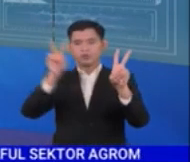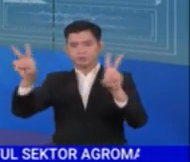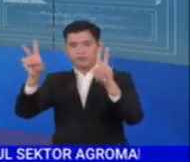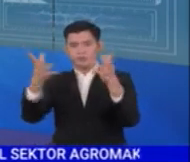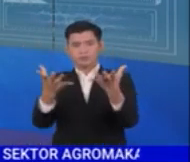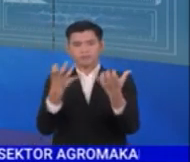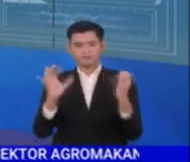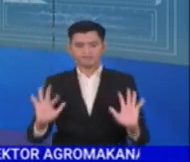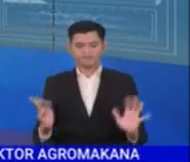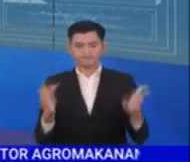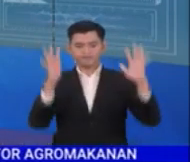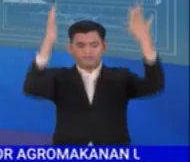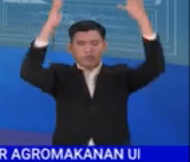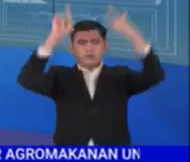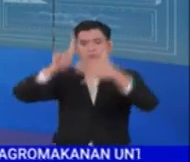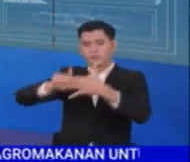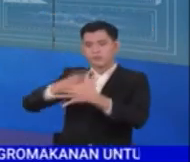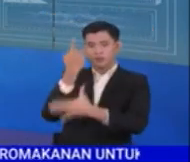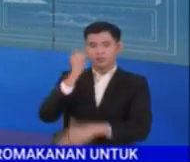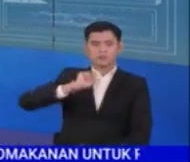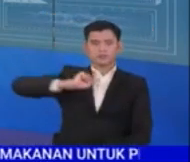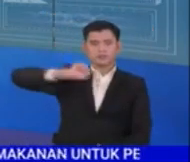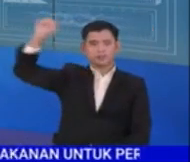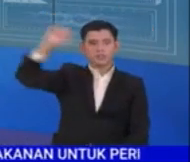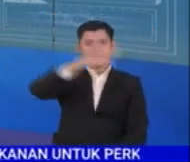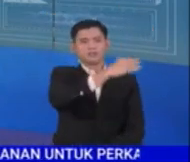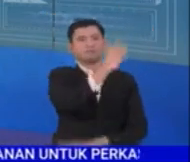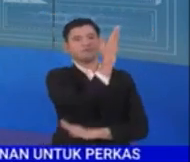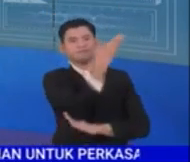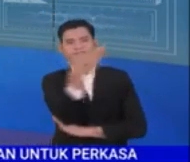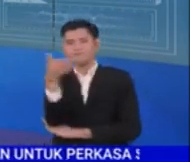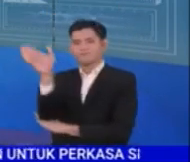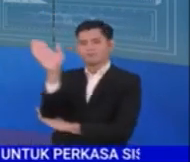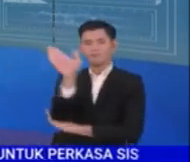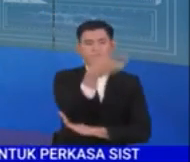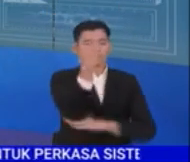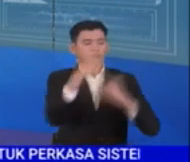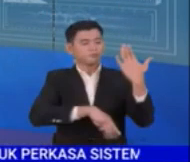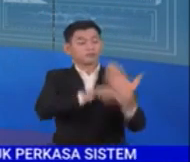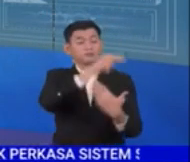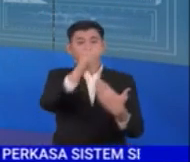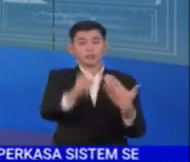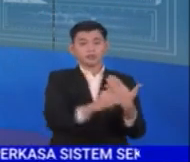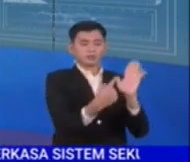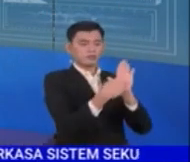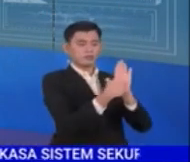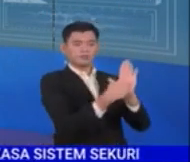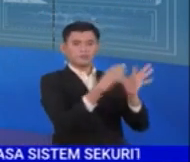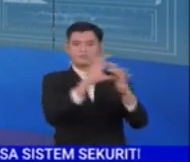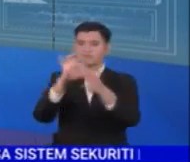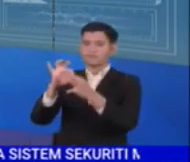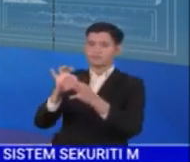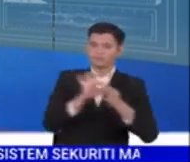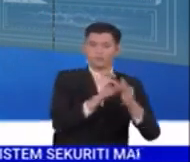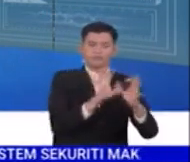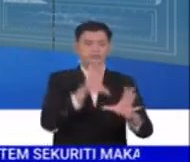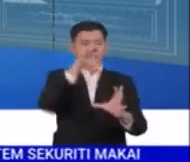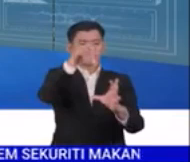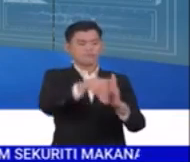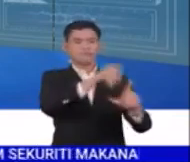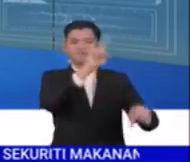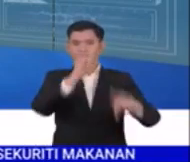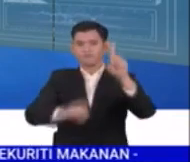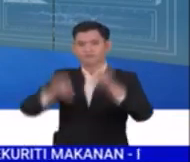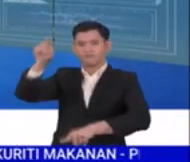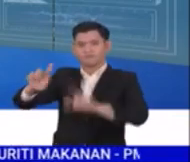menyemarakkan lagi sambutan bulan kebangsaan dan keyboard jalur Gemilang program membawa meses penyatuan itu disertai pelbagai